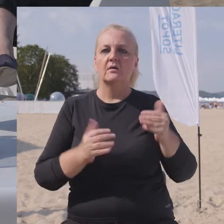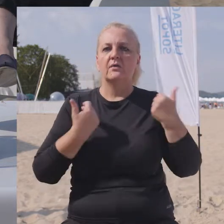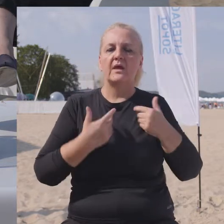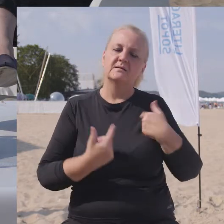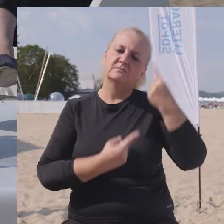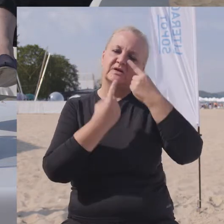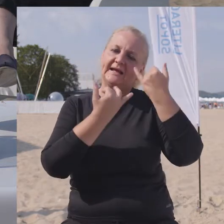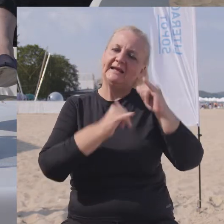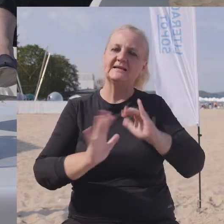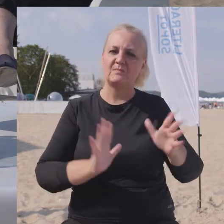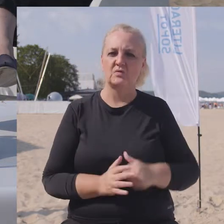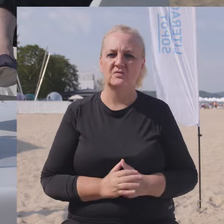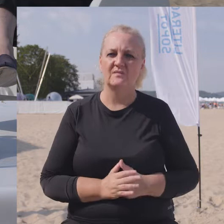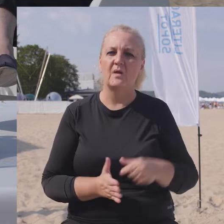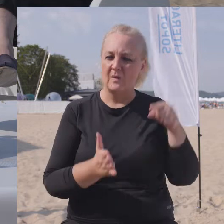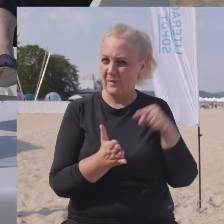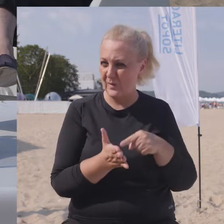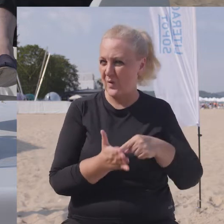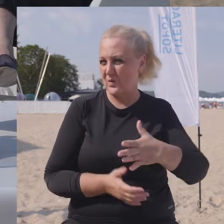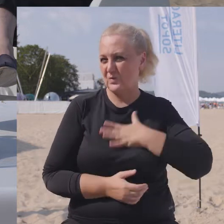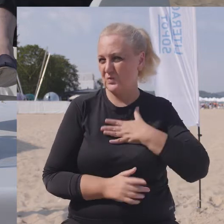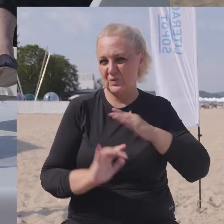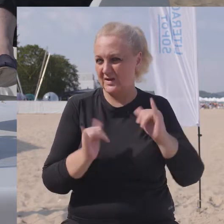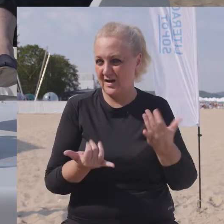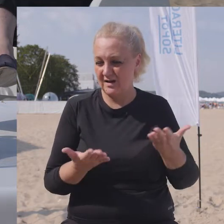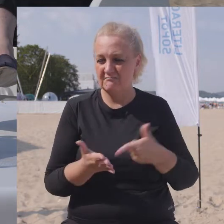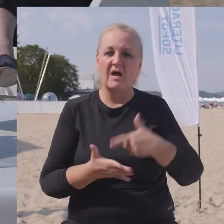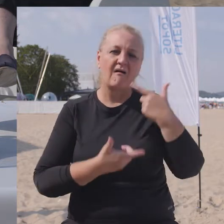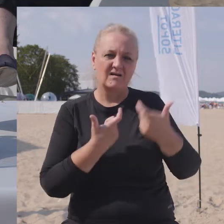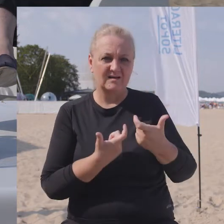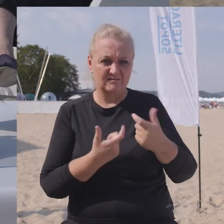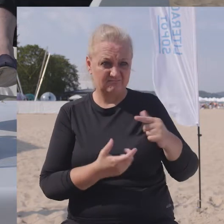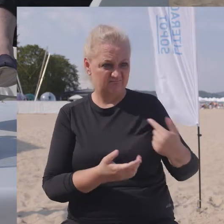widzieli. Czyli takie poczucie, że po pierwsze robi mi to